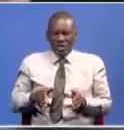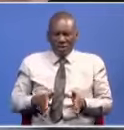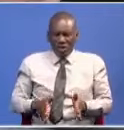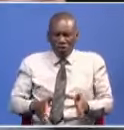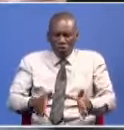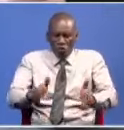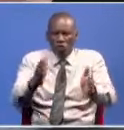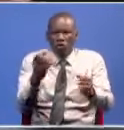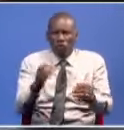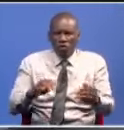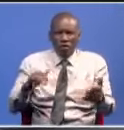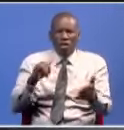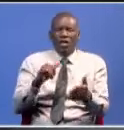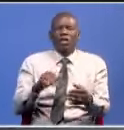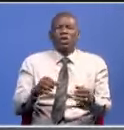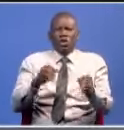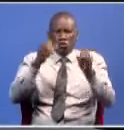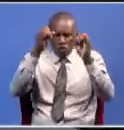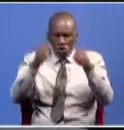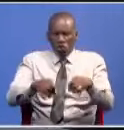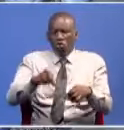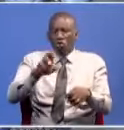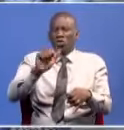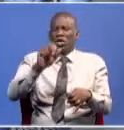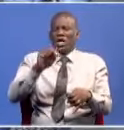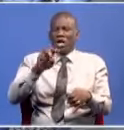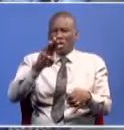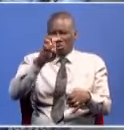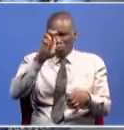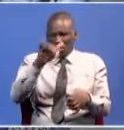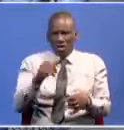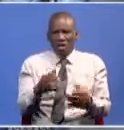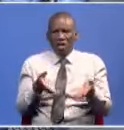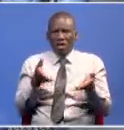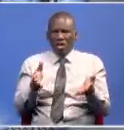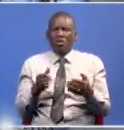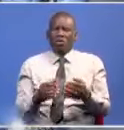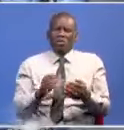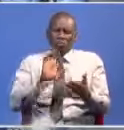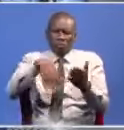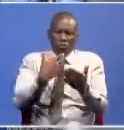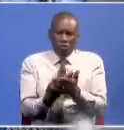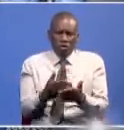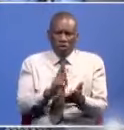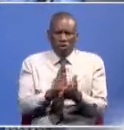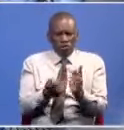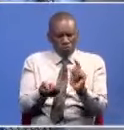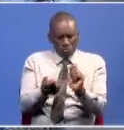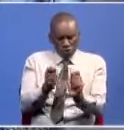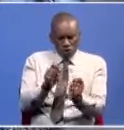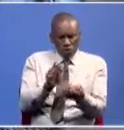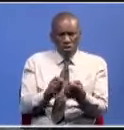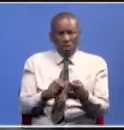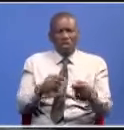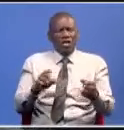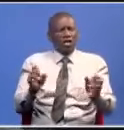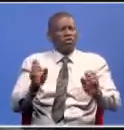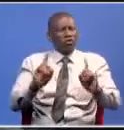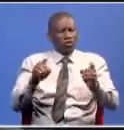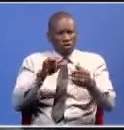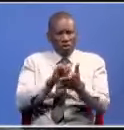We're not going to get a brand new runway, and we really need that runway. Hivyo basi akipendekeza hivyo virekebishwe, lau